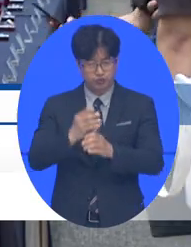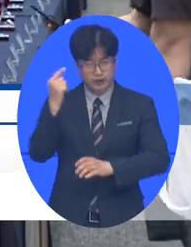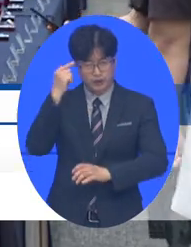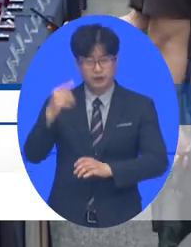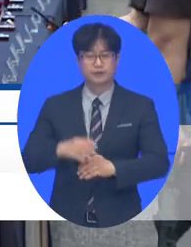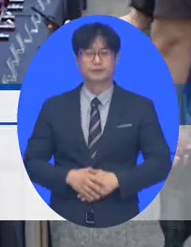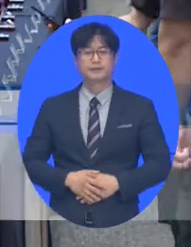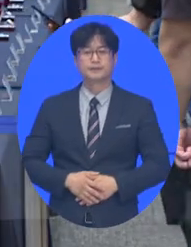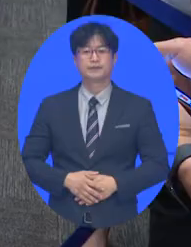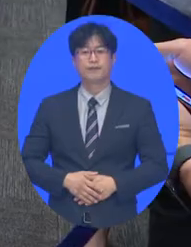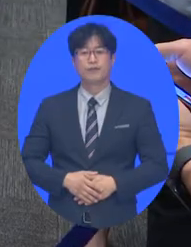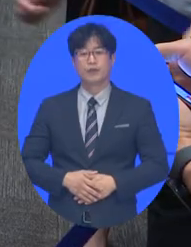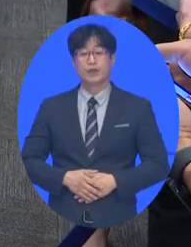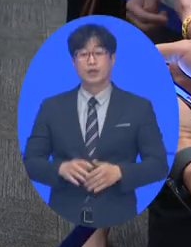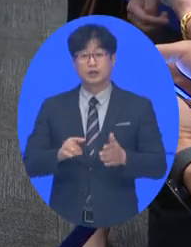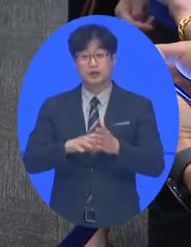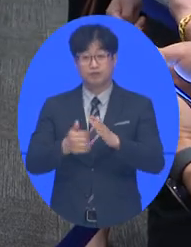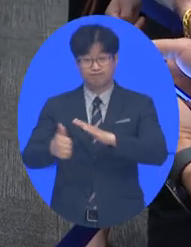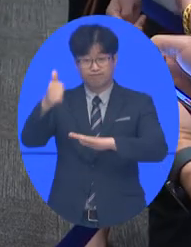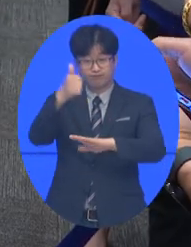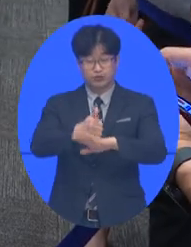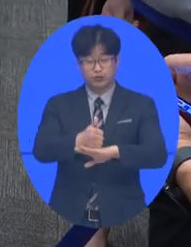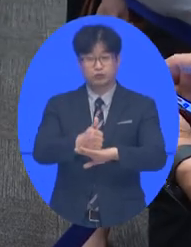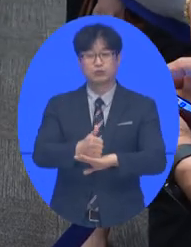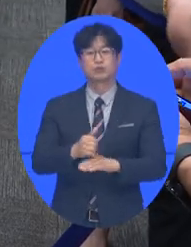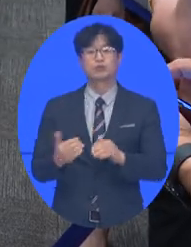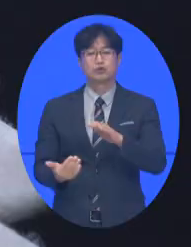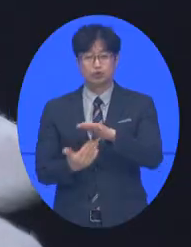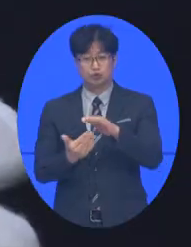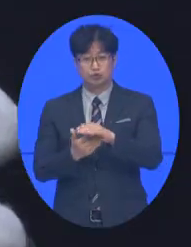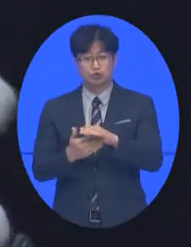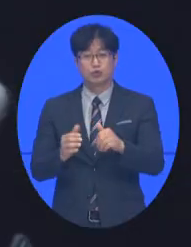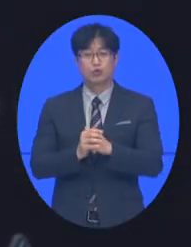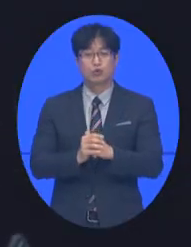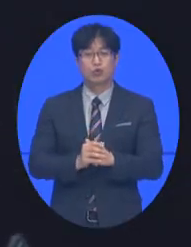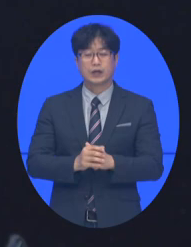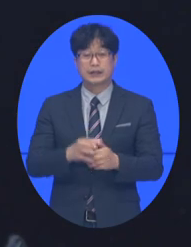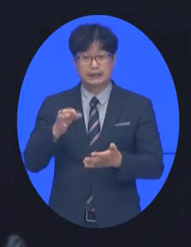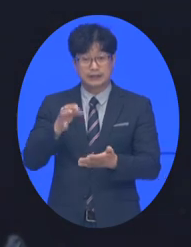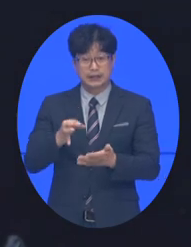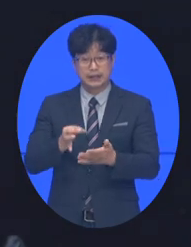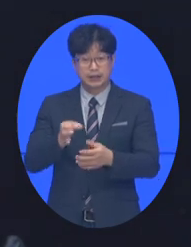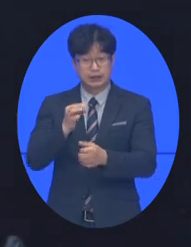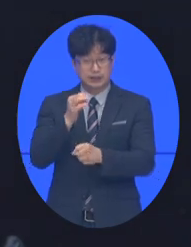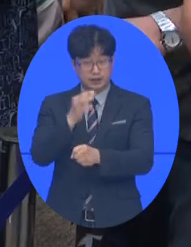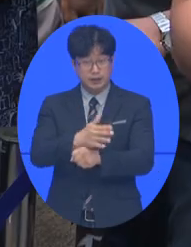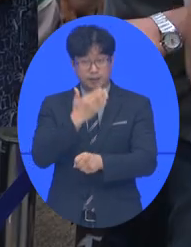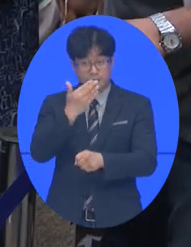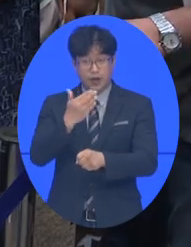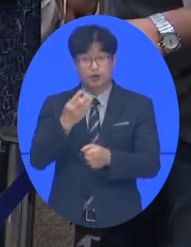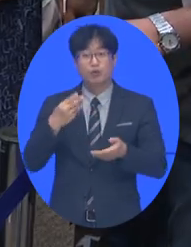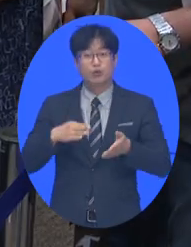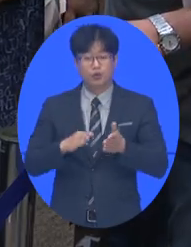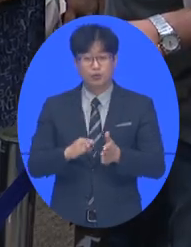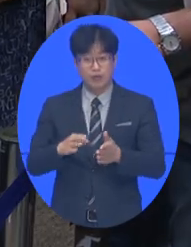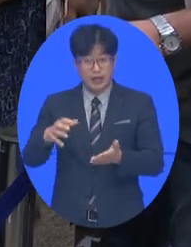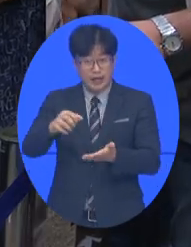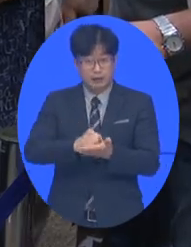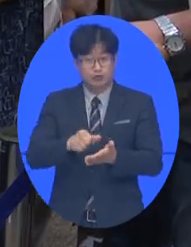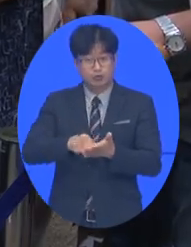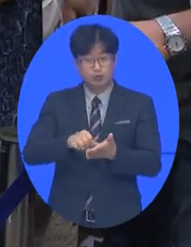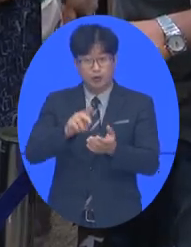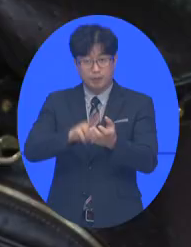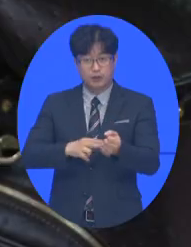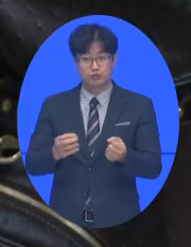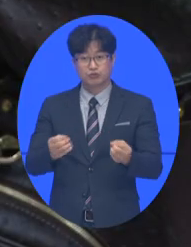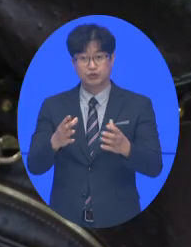있다 이렇게 생각을 하고 있습니다. 조세 정의 시연과 함께 저렴한 가격에 명품을 구매할 수 있는 기회가 되는 경기도 체납자 압류 동산